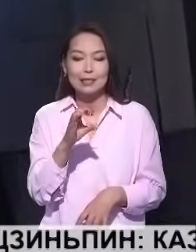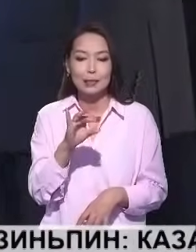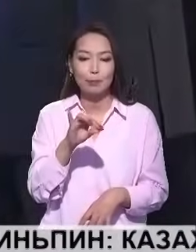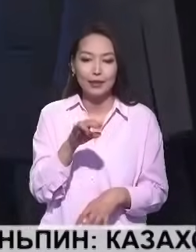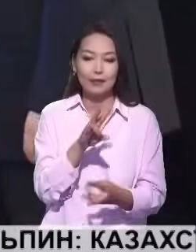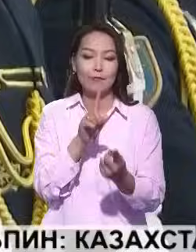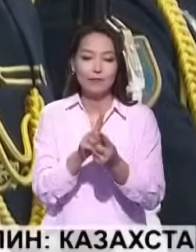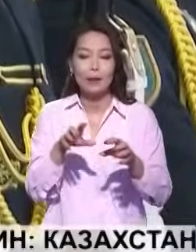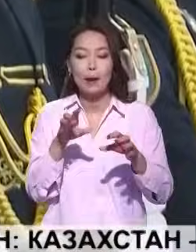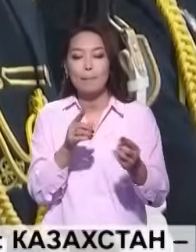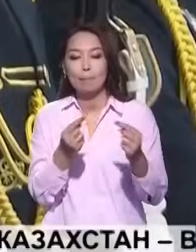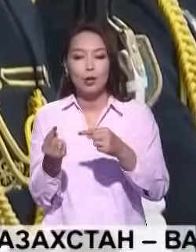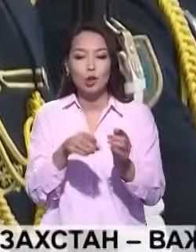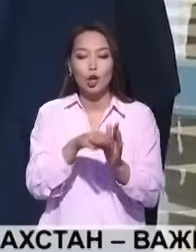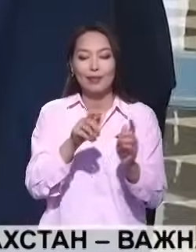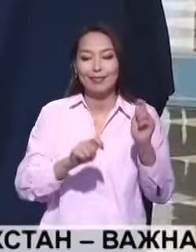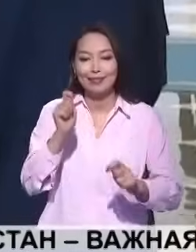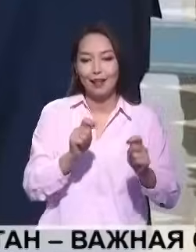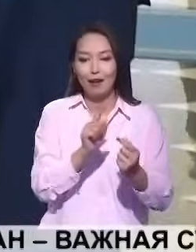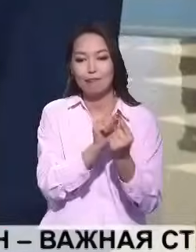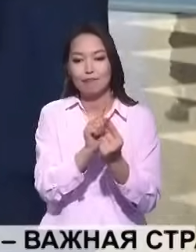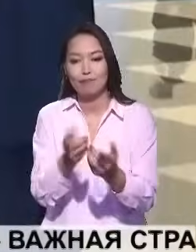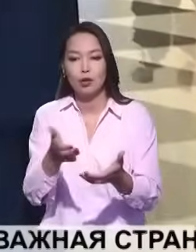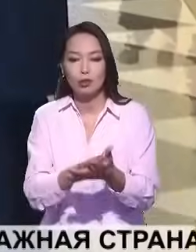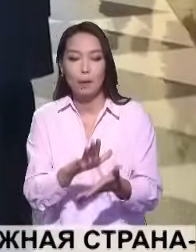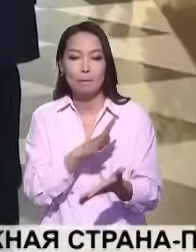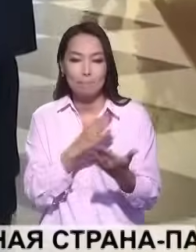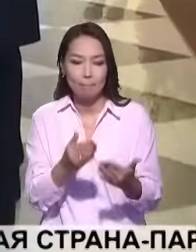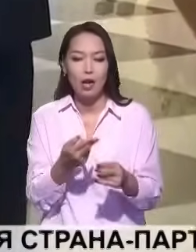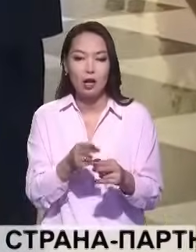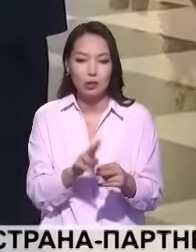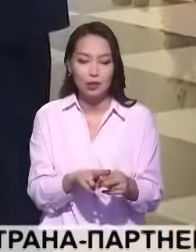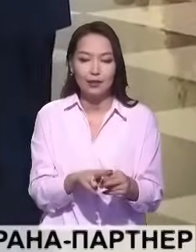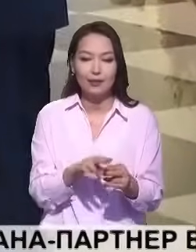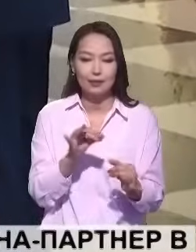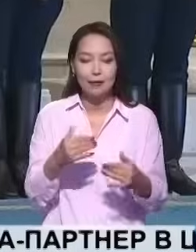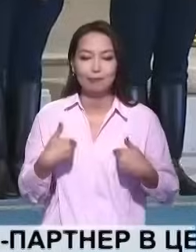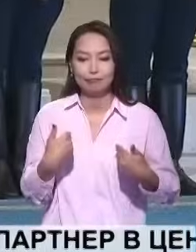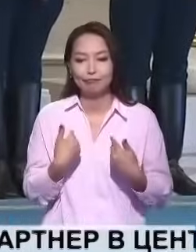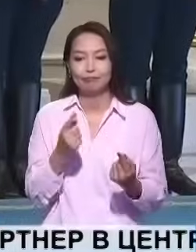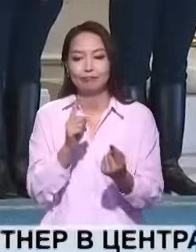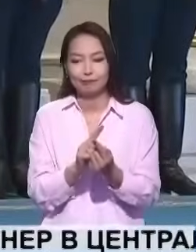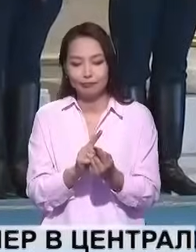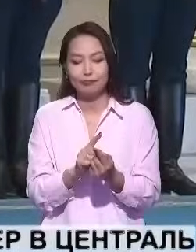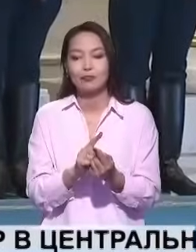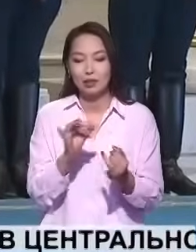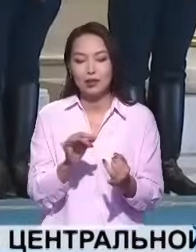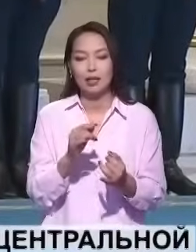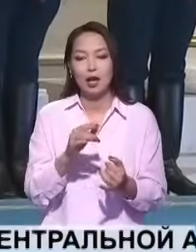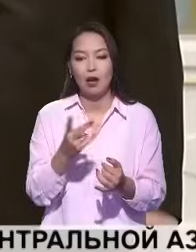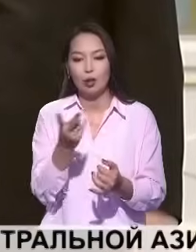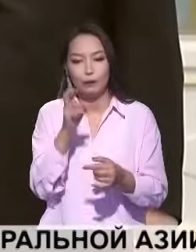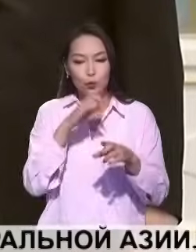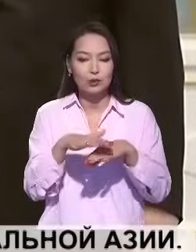и представили друг другу членов официальных делегаций. Начальник роты почетного караула отдал приветственный рапорт, прозвучали государственные гимны двух